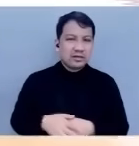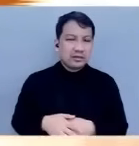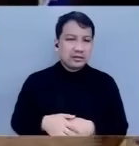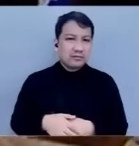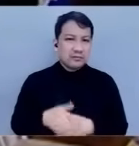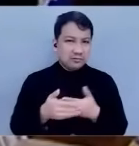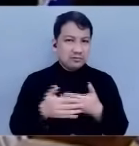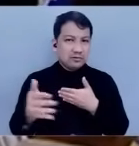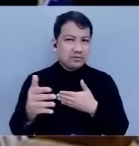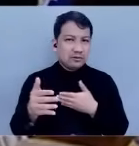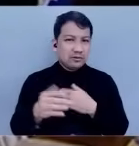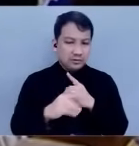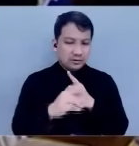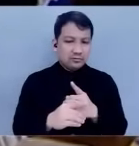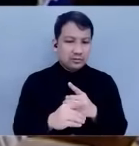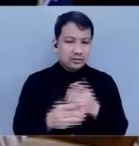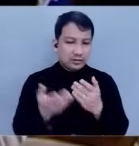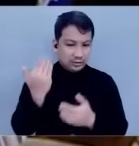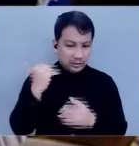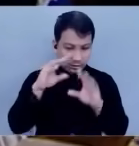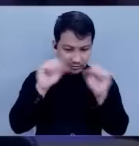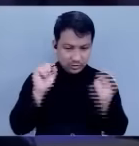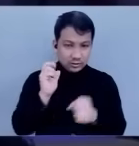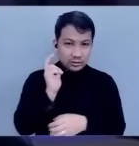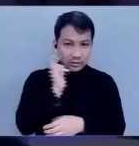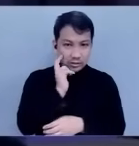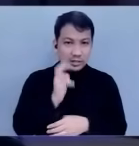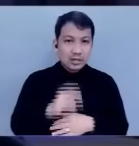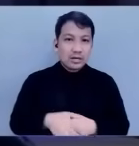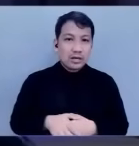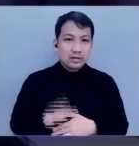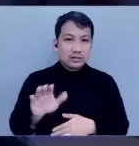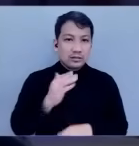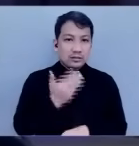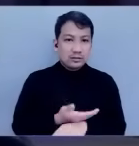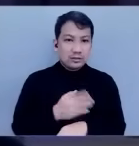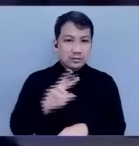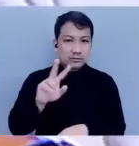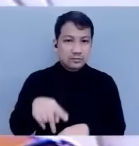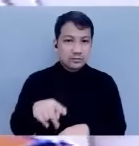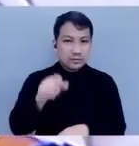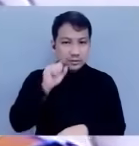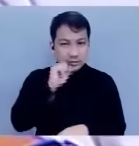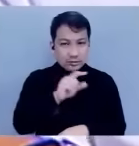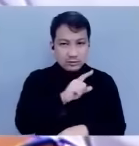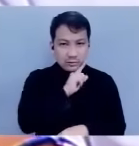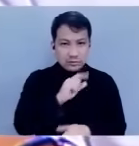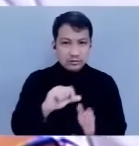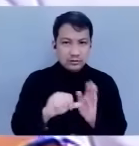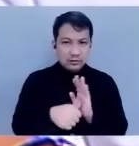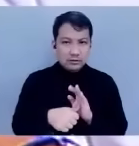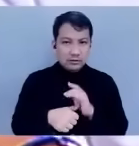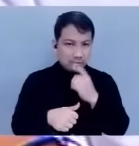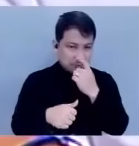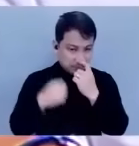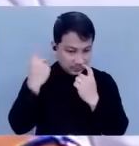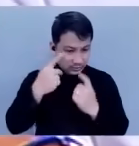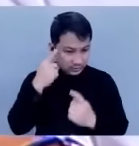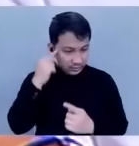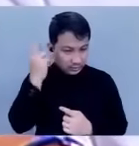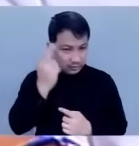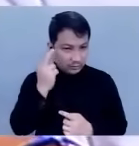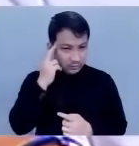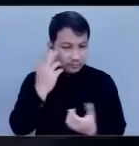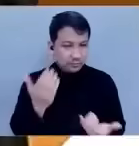din ang pagtatanggol ni dating Pangulong Rodrigo Duterte sa anak na si VP Sara. Giit niya, politika ang dahilan ng